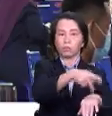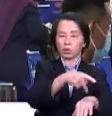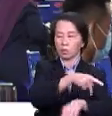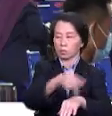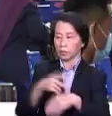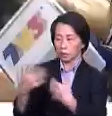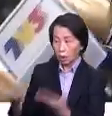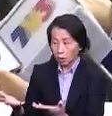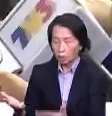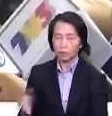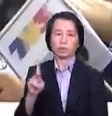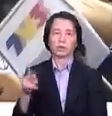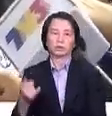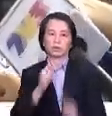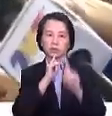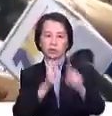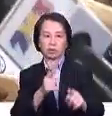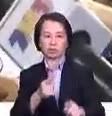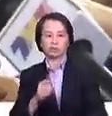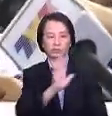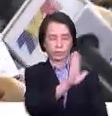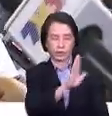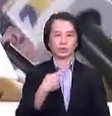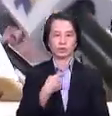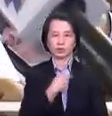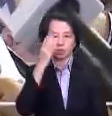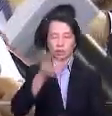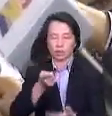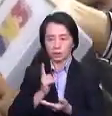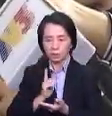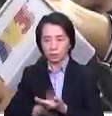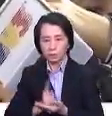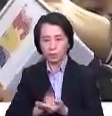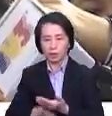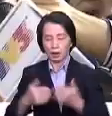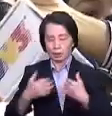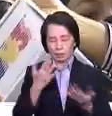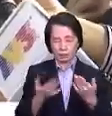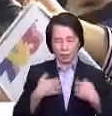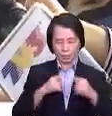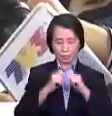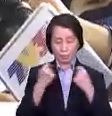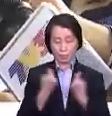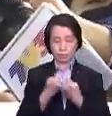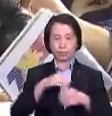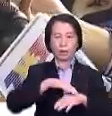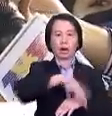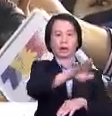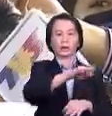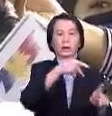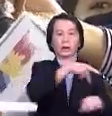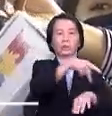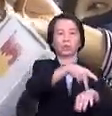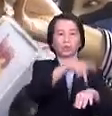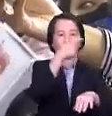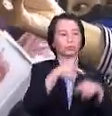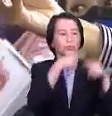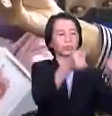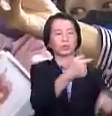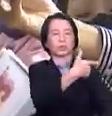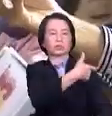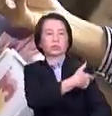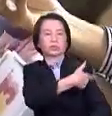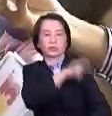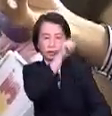dan ini jawapannya. Kita akan bincang nanti mobile outreach team ataupun tim-tim yang akan kita hantar ke pulau-pulau untuk melaksanakan vaksinasi nanti.